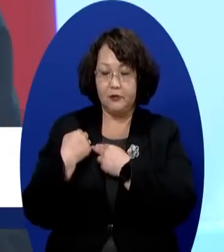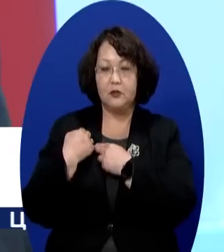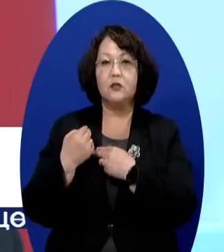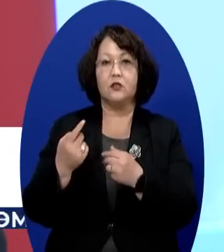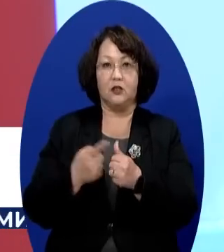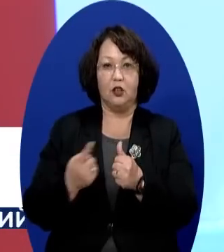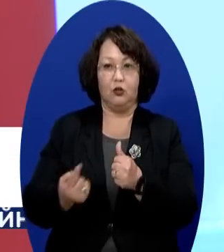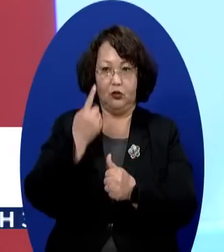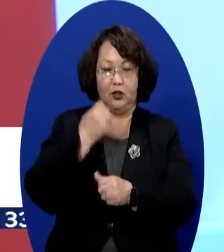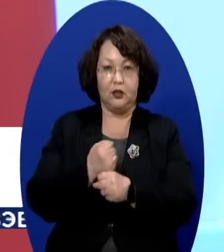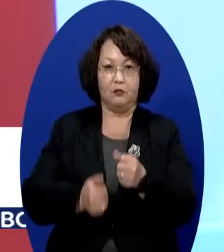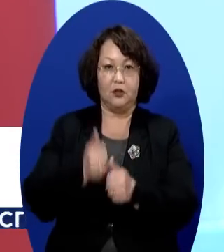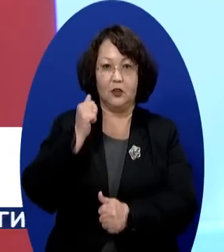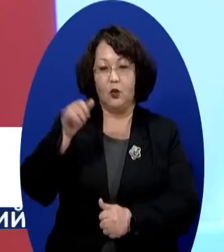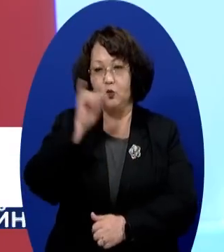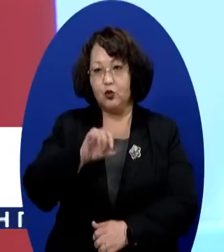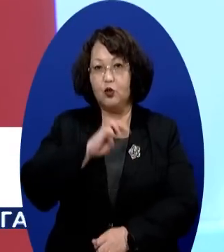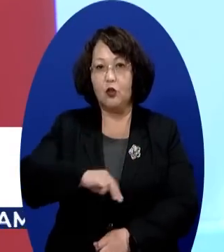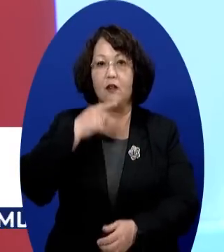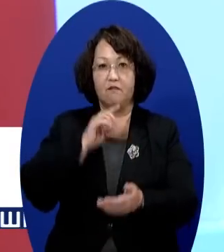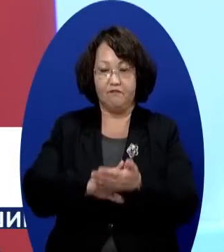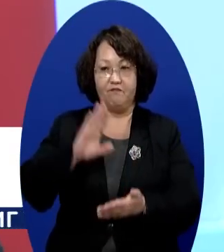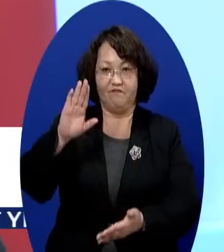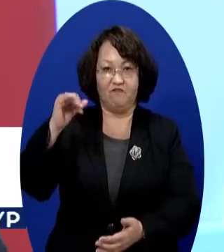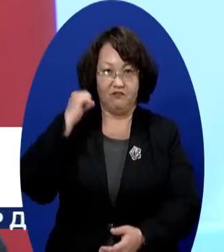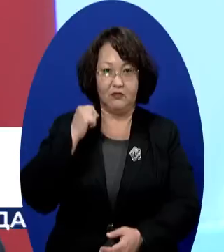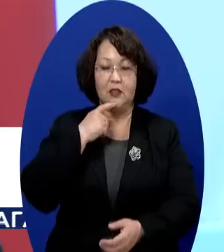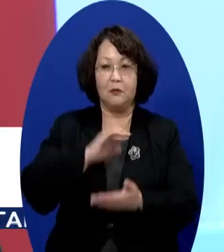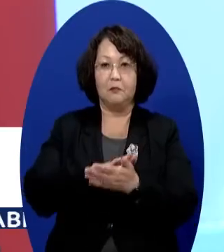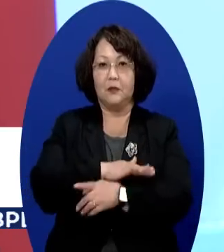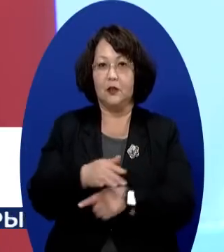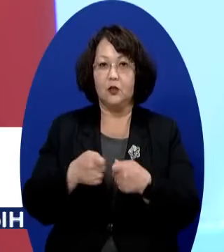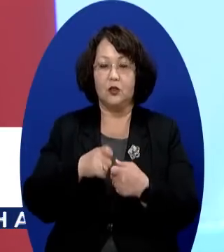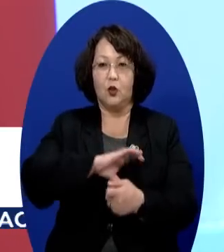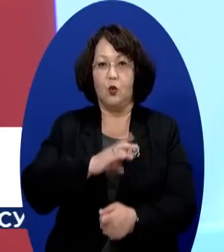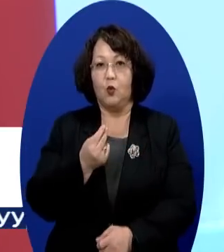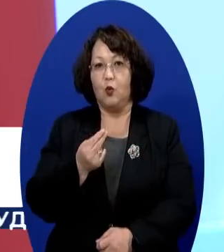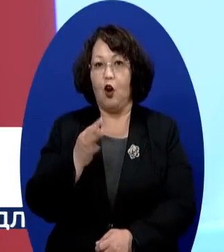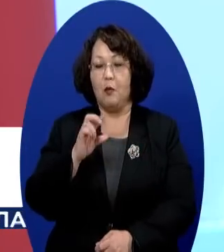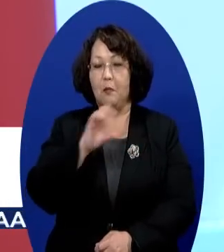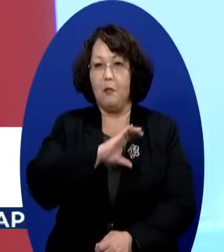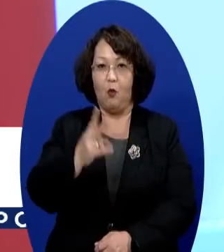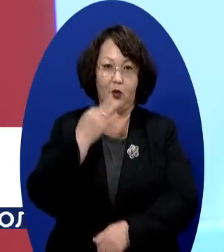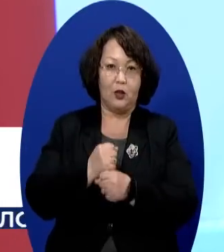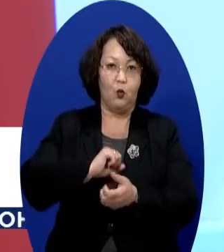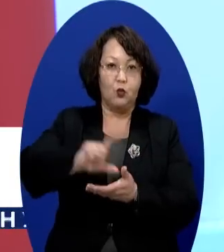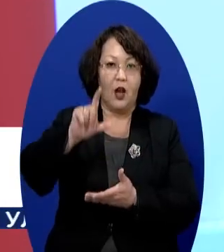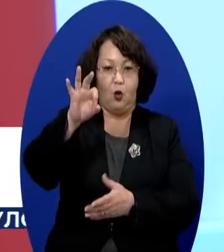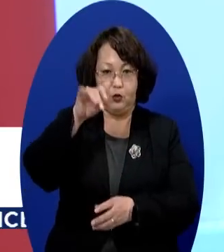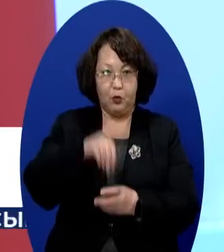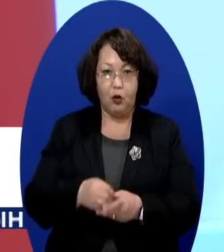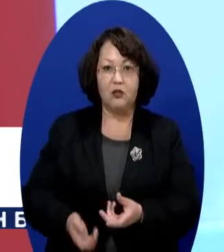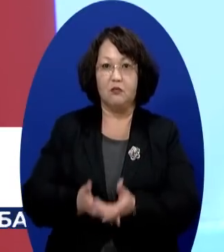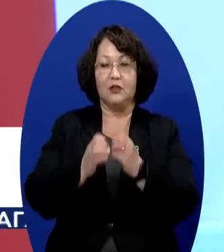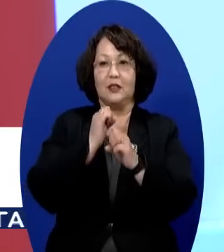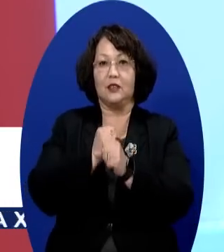биелүүлж, эх орондоо өргөсөн тангарахтаа үнэнч байж, онцгой байдлын албаны үйл хэрэгт үнэтэй хувь нэмэр оруулсан, эрхэм та бүхэнд